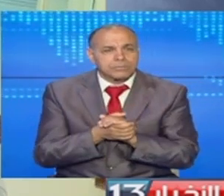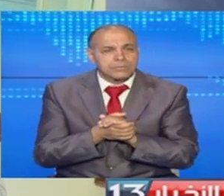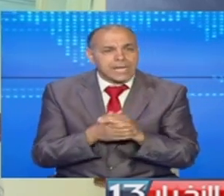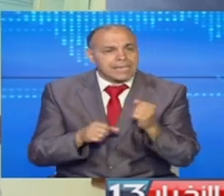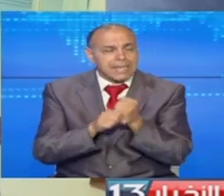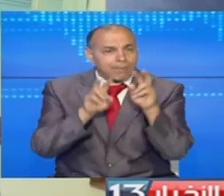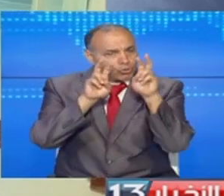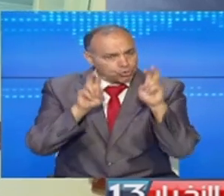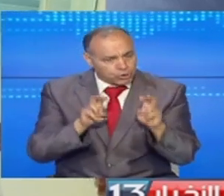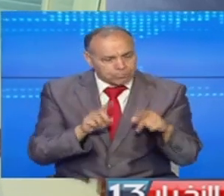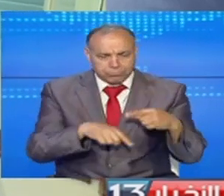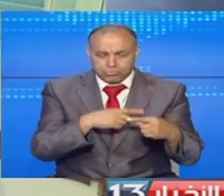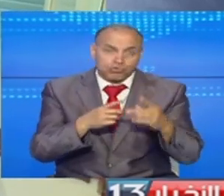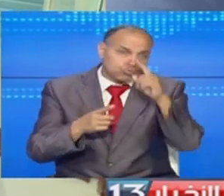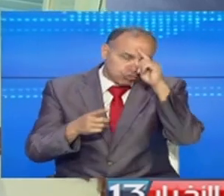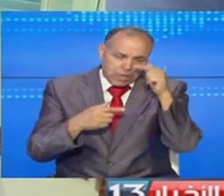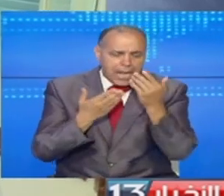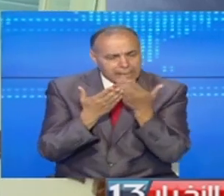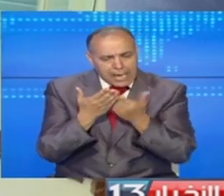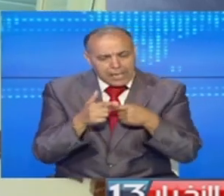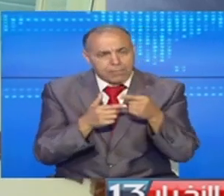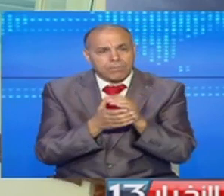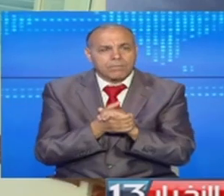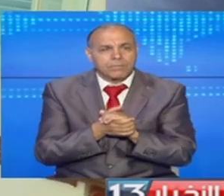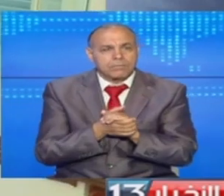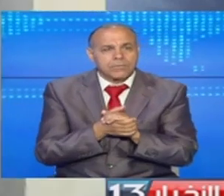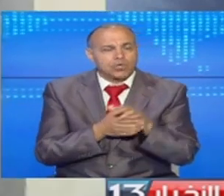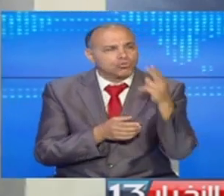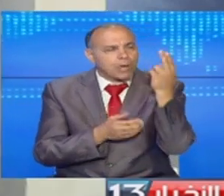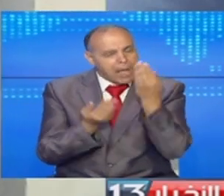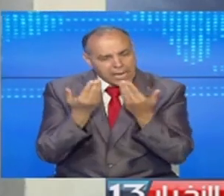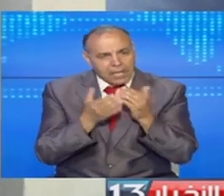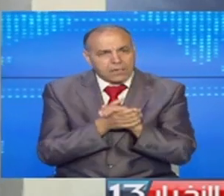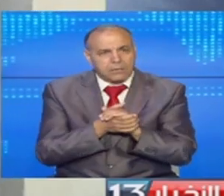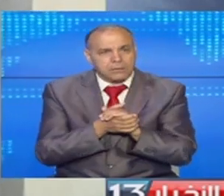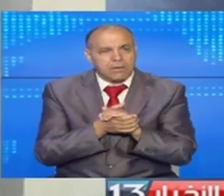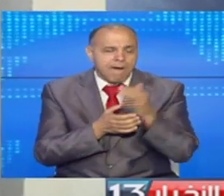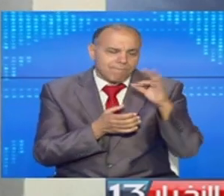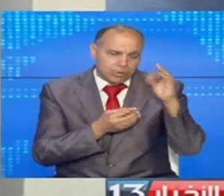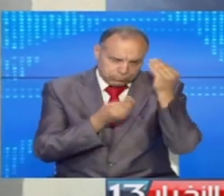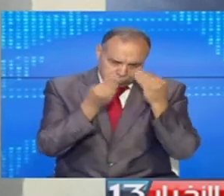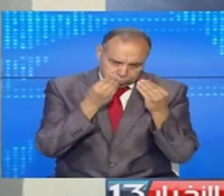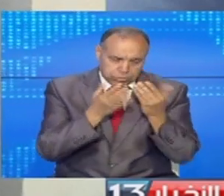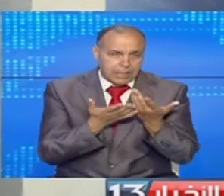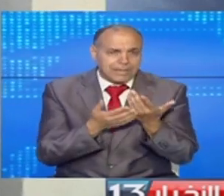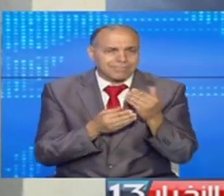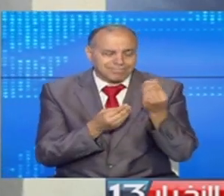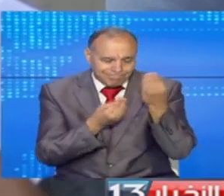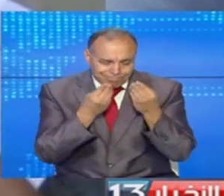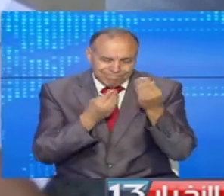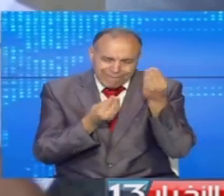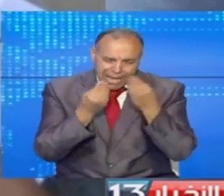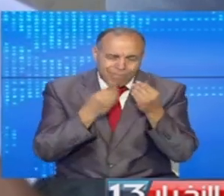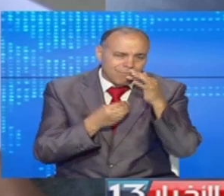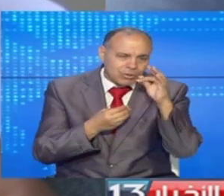نعمل شهادة ونواصل إن شاء الله باش نقرأ في الجامعة، غدو باش نعمل شوية فرنسية، ما بالمناسبة أنا قاعد نعدي في نقرأ